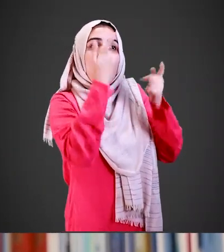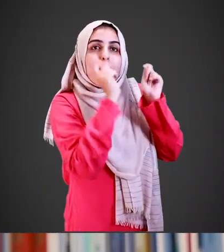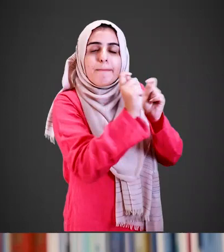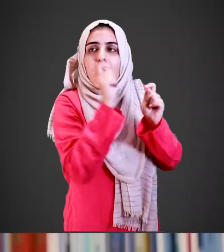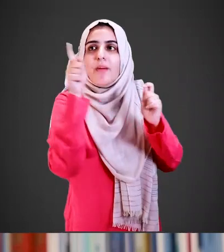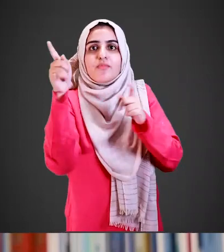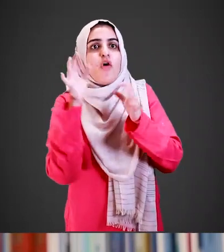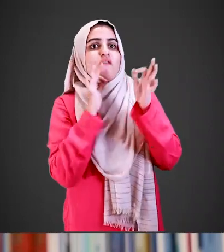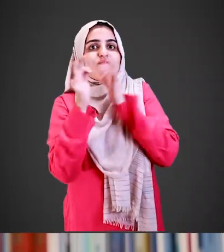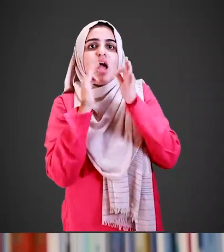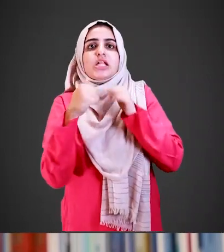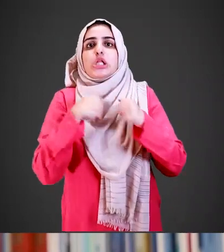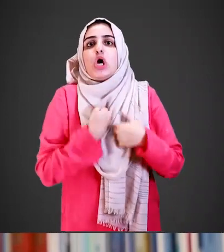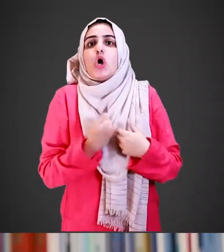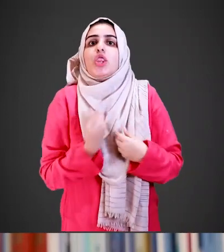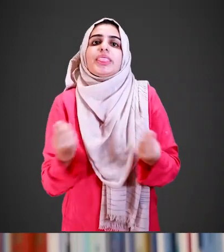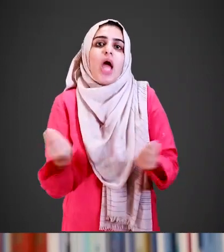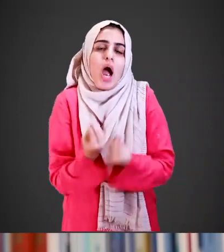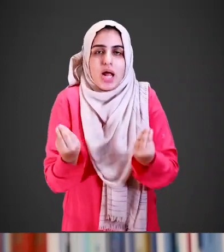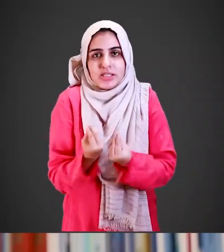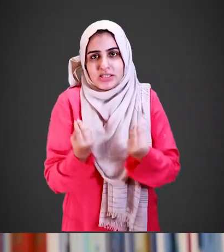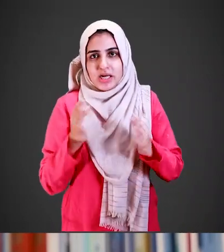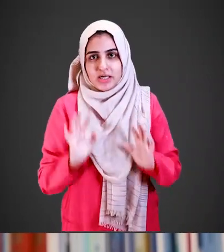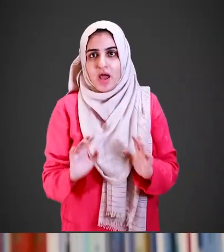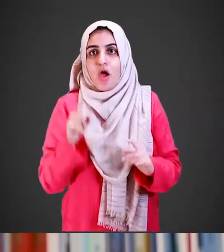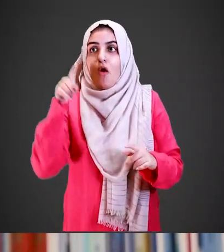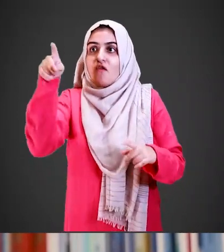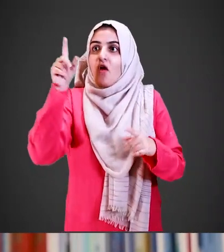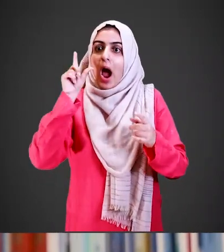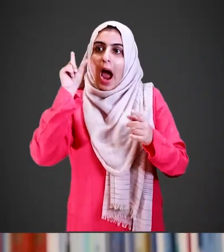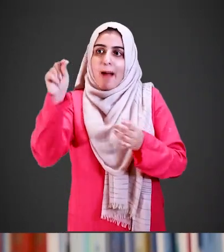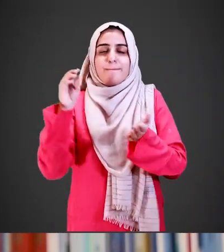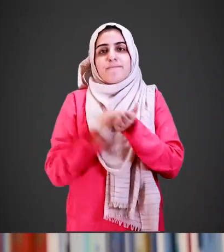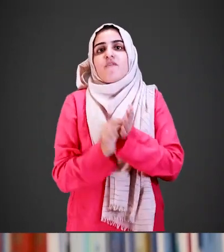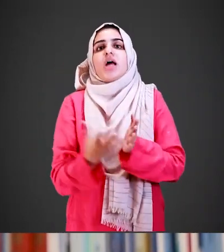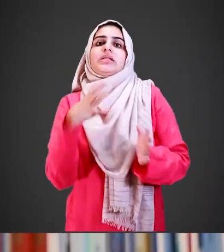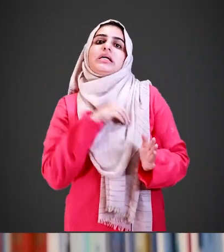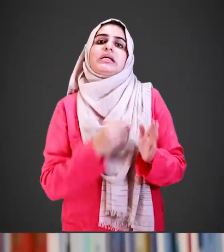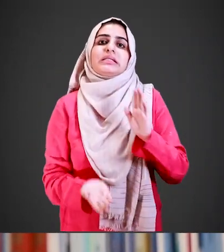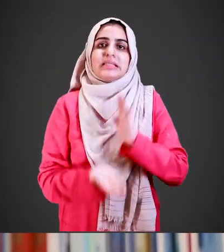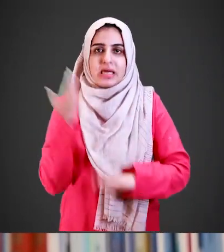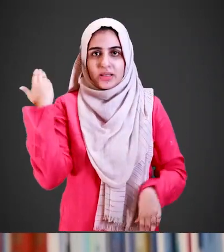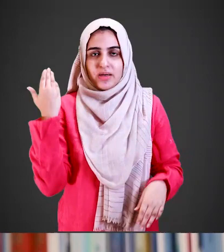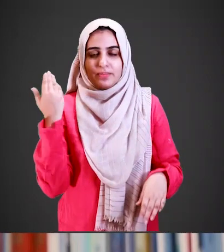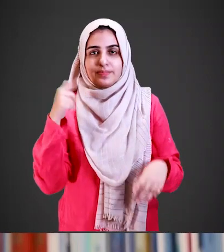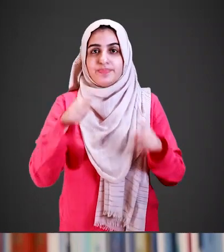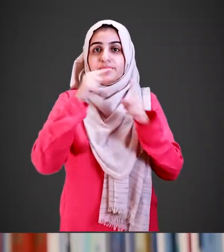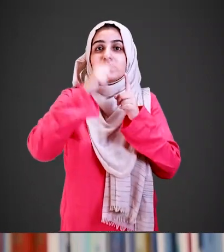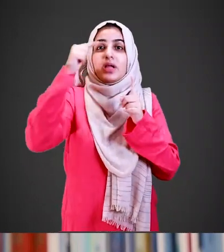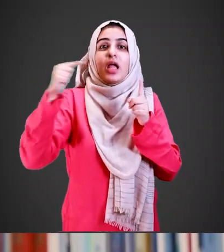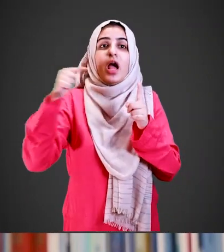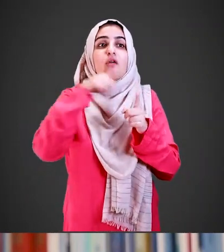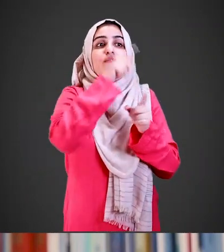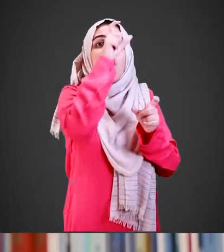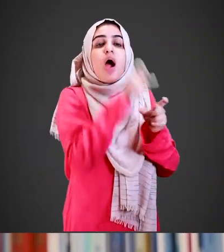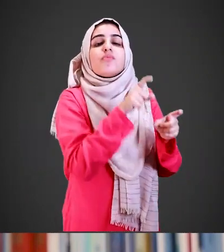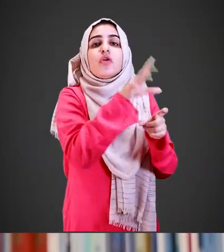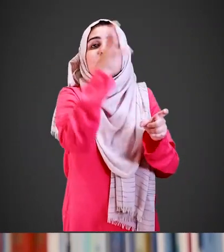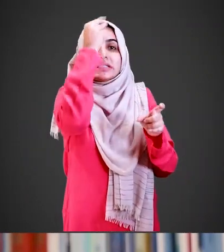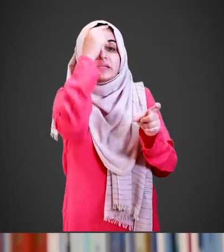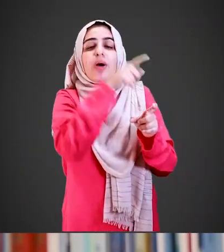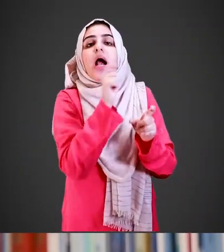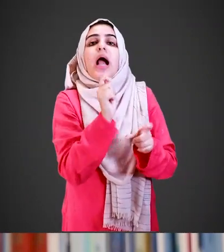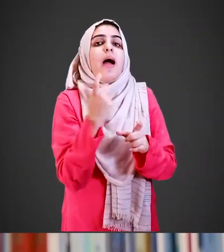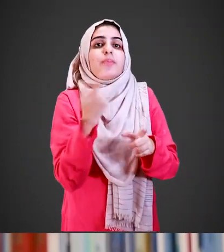لیے فیصلے کرنا بہت آسان ہوگا تاکہ وہ اپنی یوٹیلیٹی کو میکسیمائز کر سکے۔ اصل میں اکنامک ایجنٹ کا کام ہی یہی ہوتا ہے